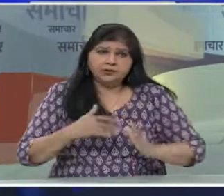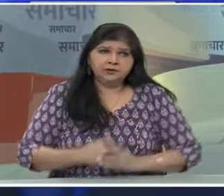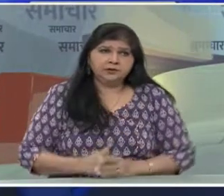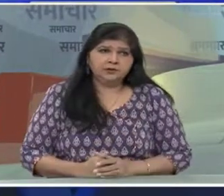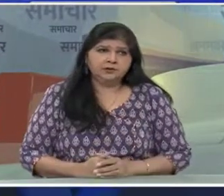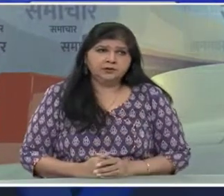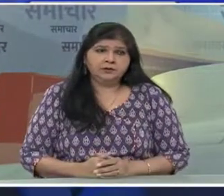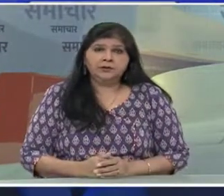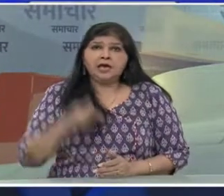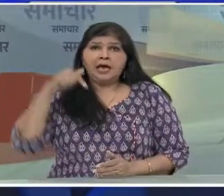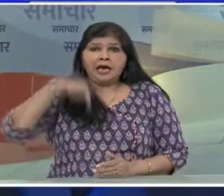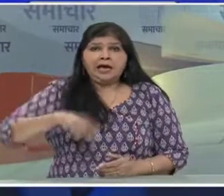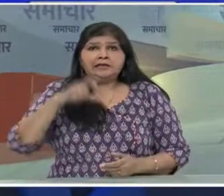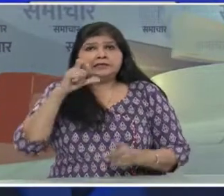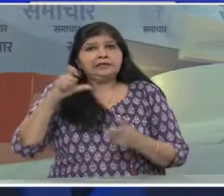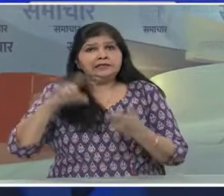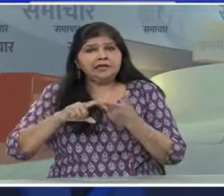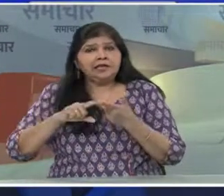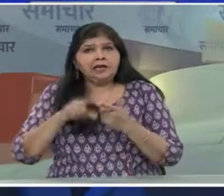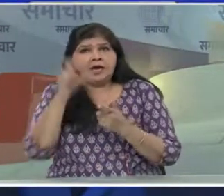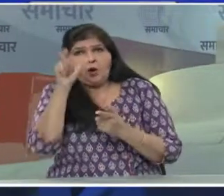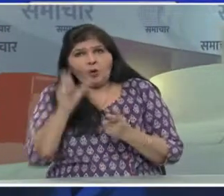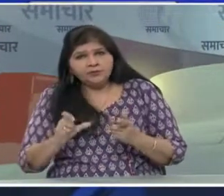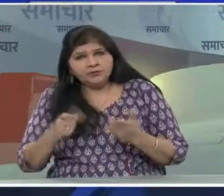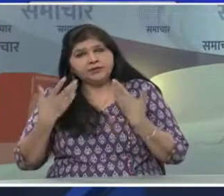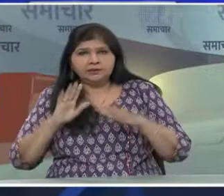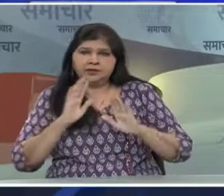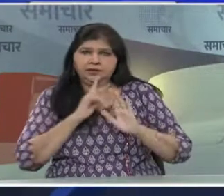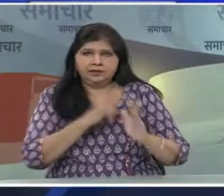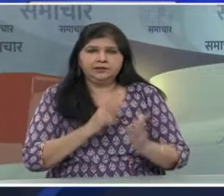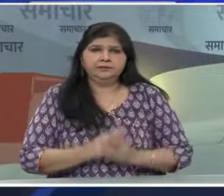आज की सीसीए में यही विषय था जिससे मैंने आपको अवगत करवाया।